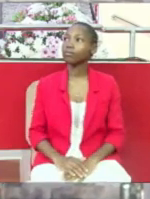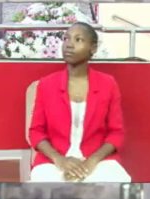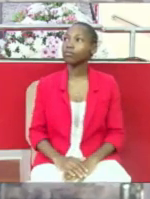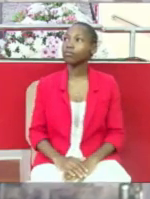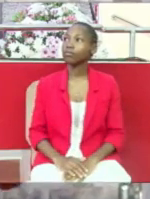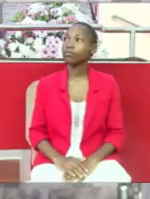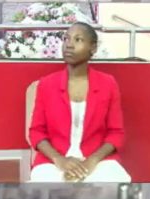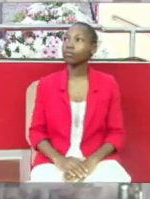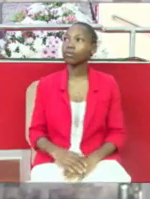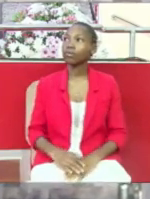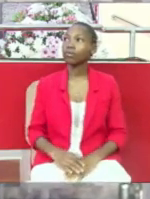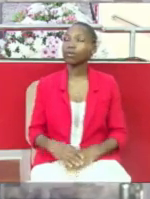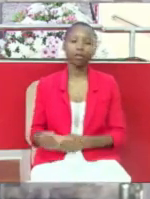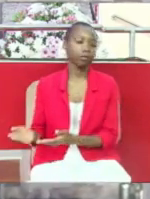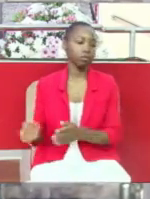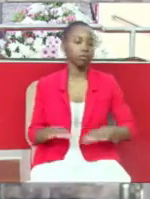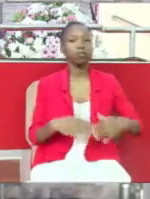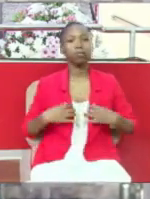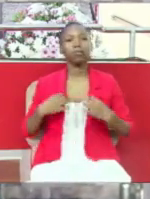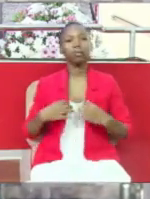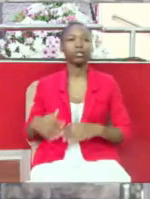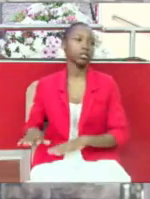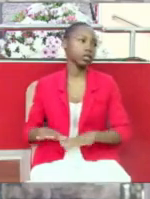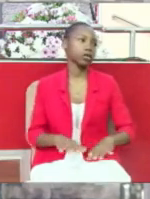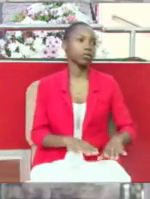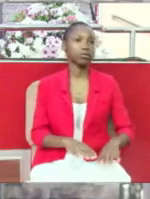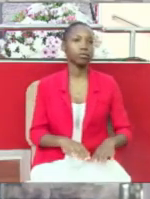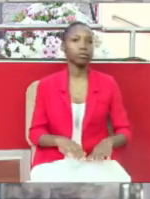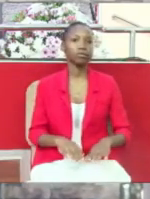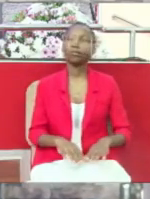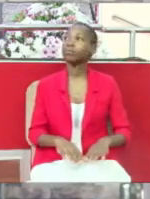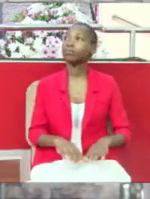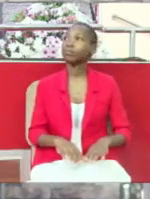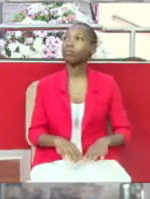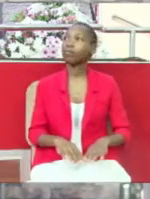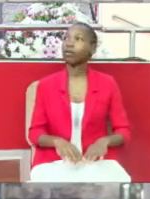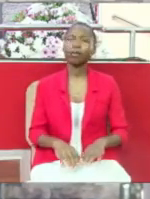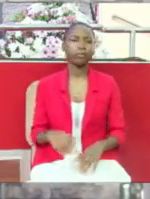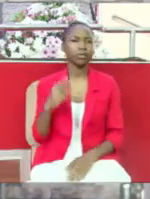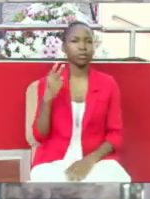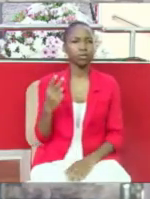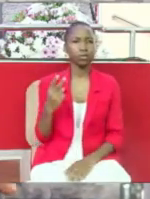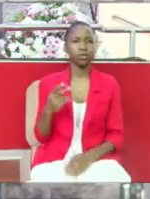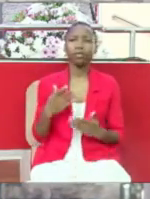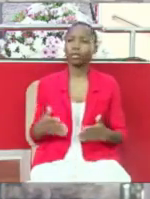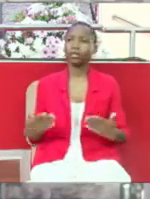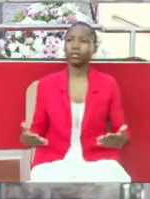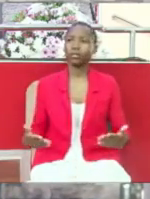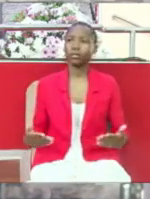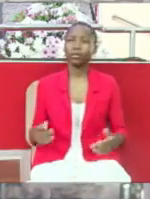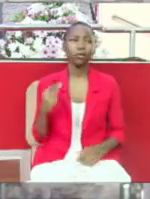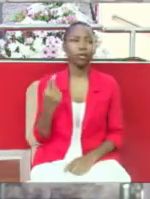They threw their cloaks down. Wakayaweka mavazi yao chini. I think because of two things. Nafikiri kwa sababu mambo mawili.